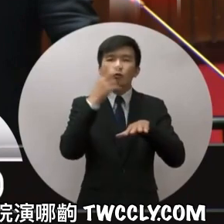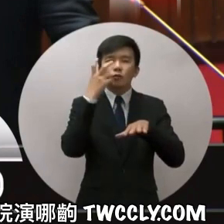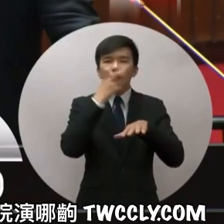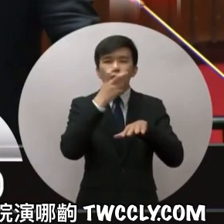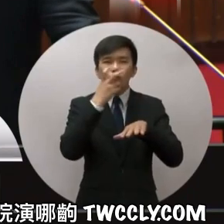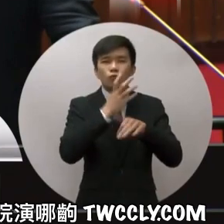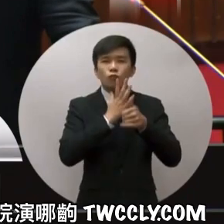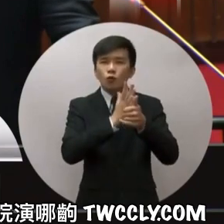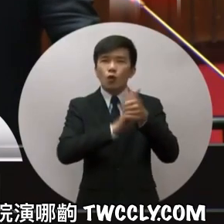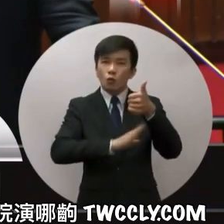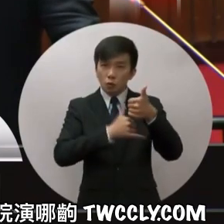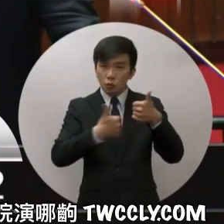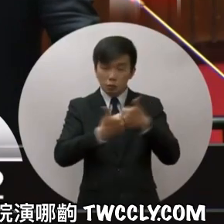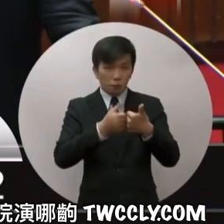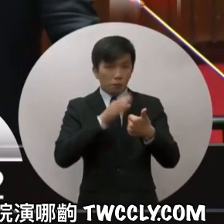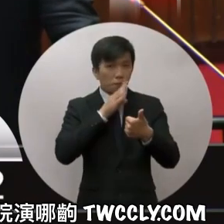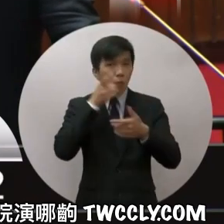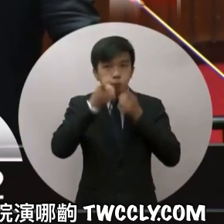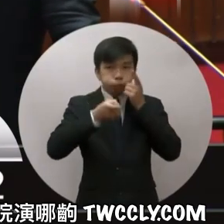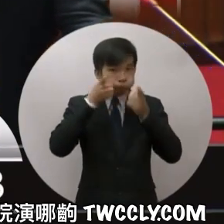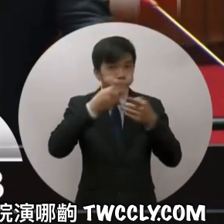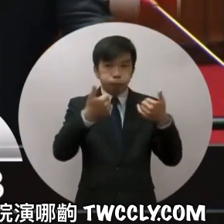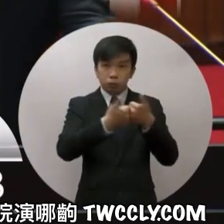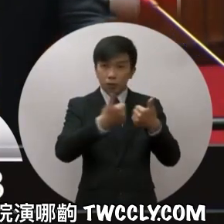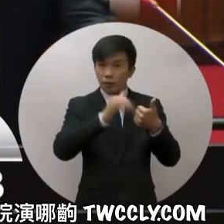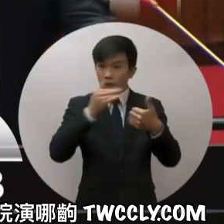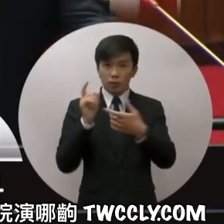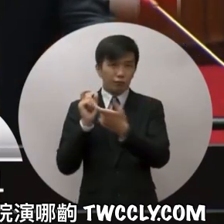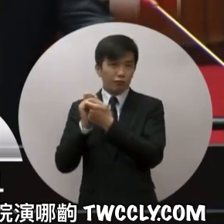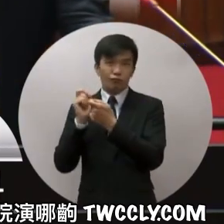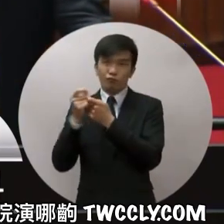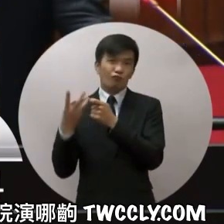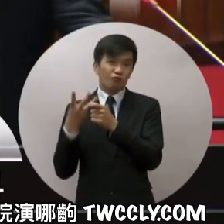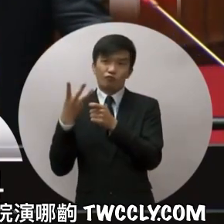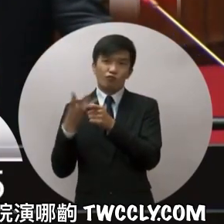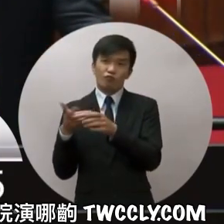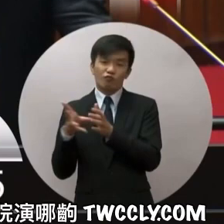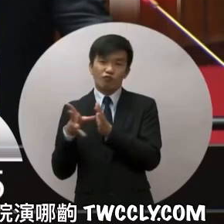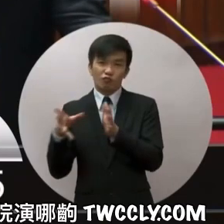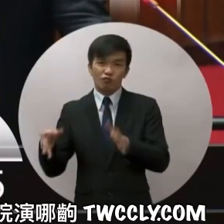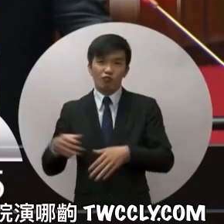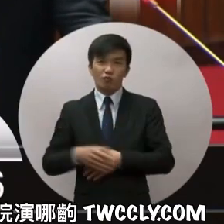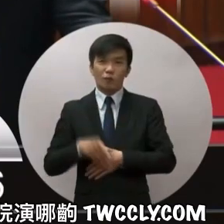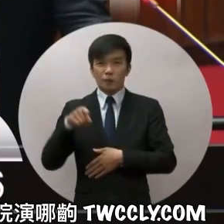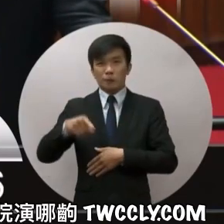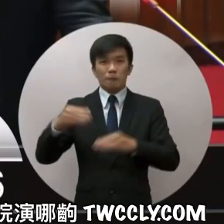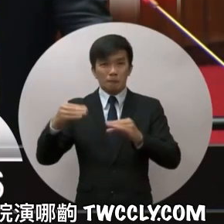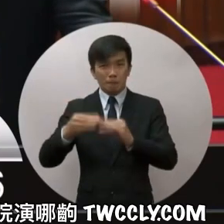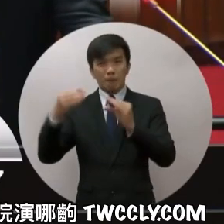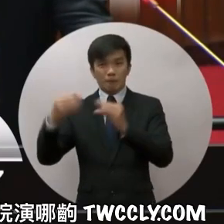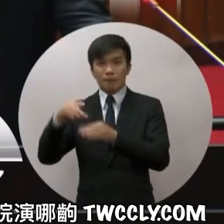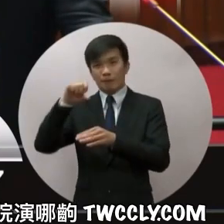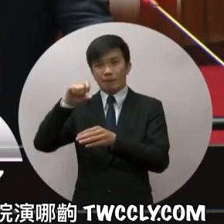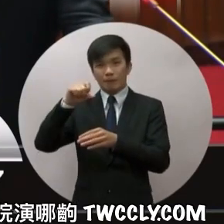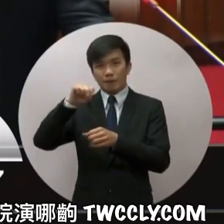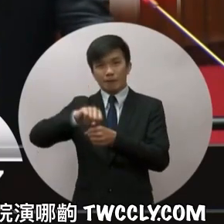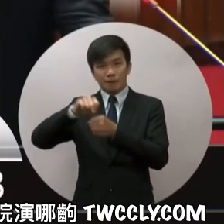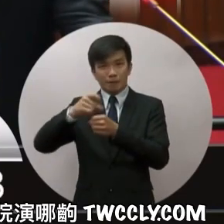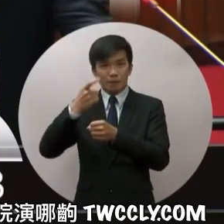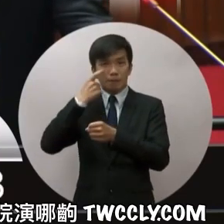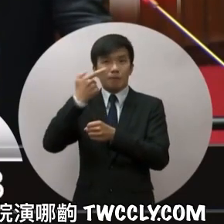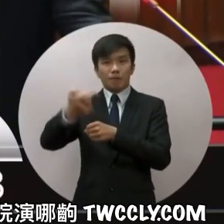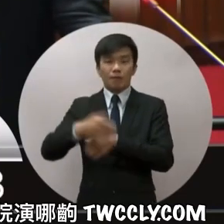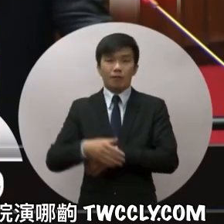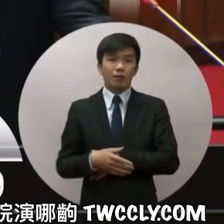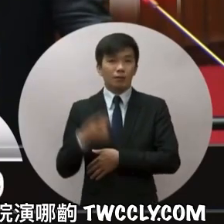是每月召開會議但是這三年來確實這個道安的問題是嚴重的惡化那目前我們想請